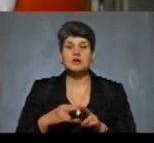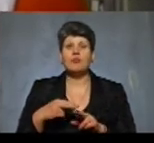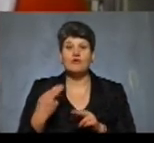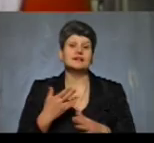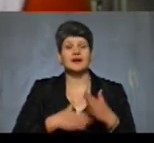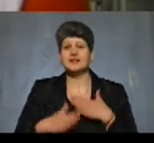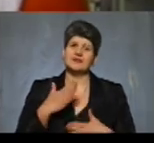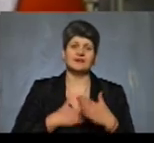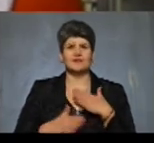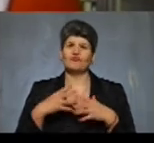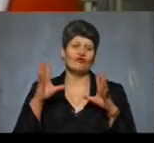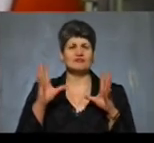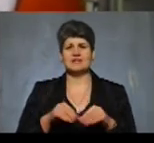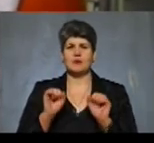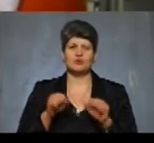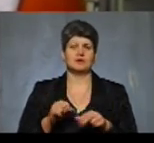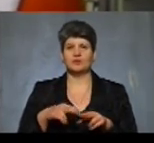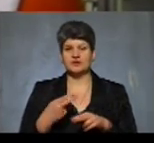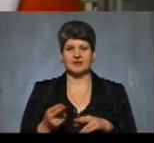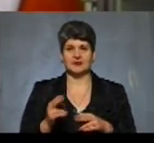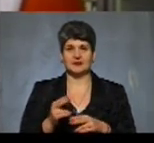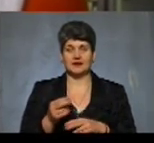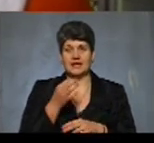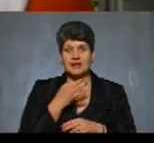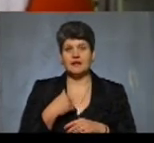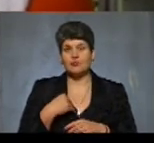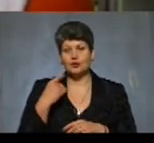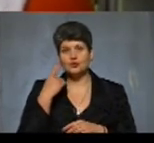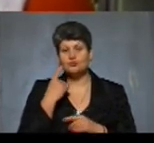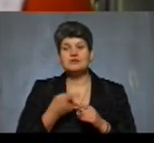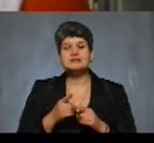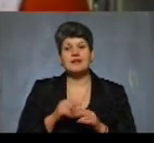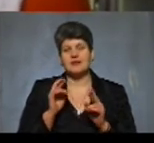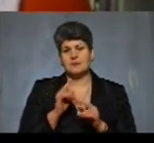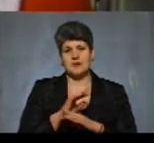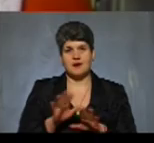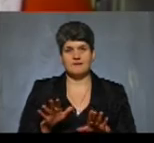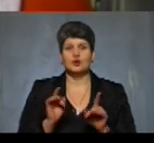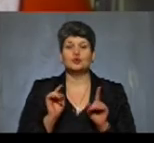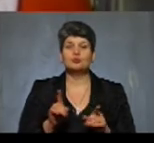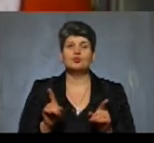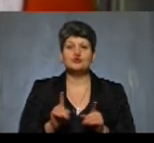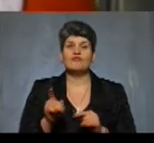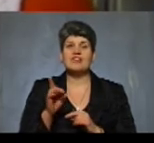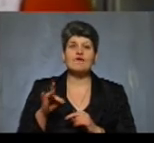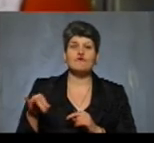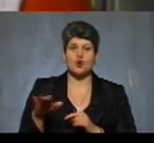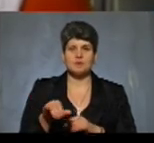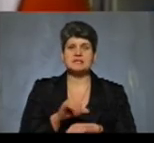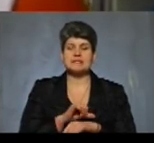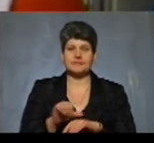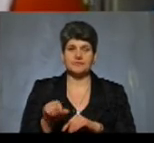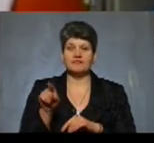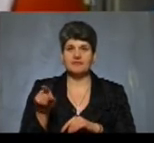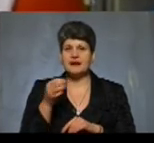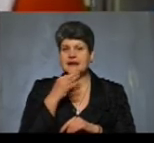радіють і кажуть, все, ми будемо повертати ліки. На мою думку, це також неправильно, тому що в Європі за кордоном ви ліки